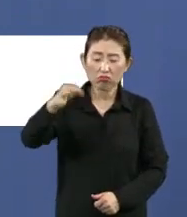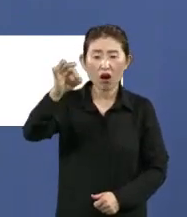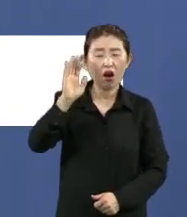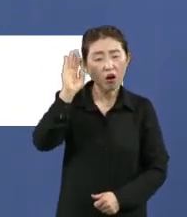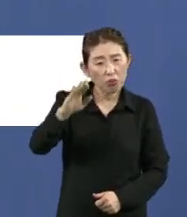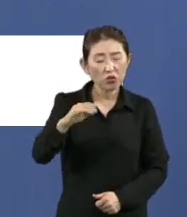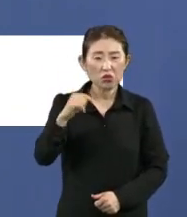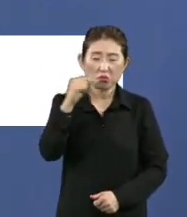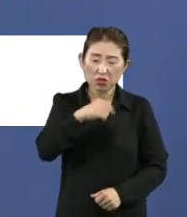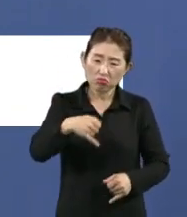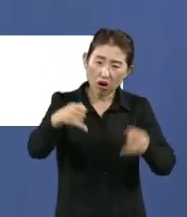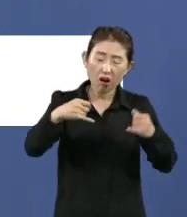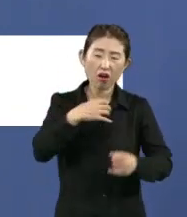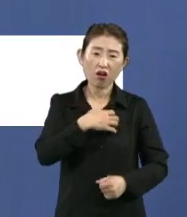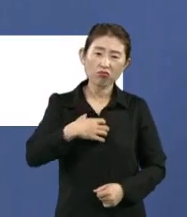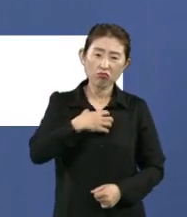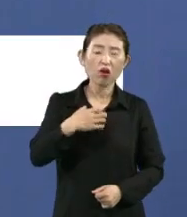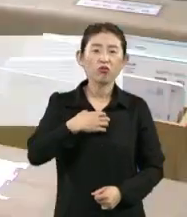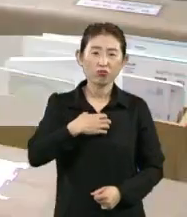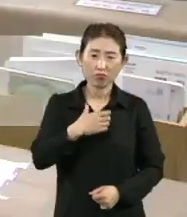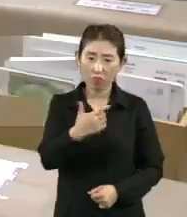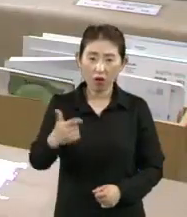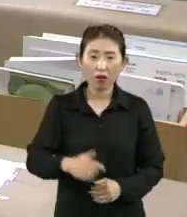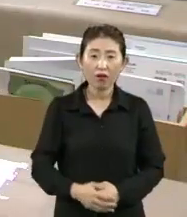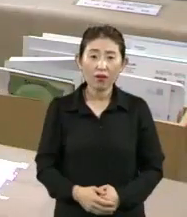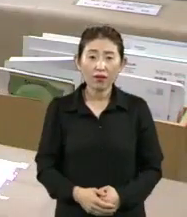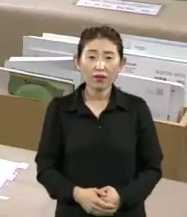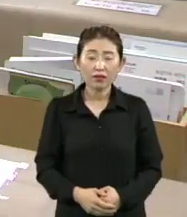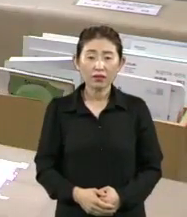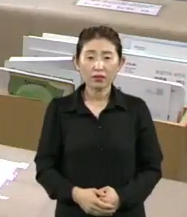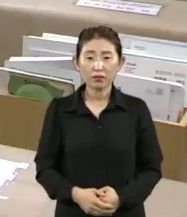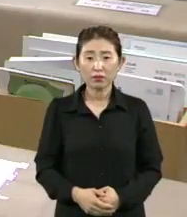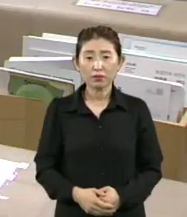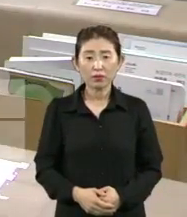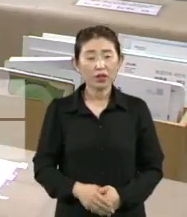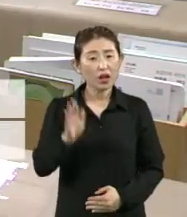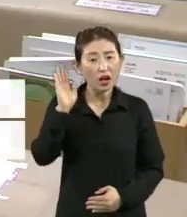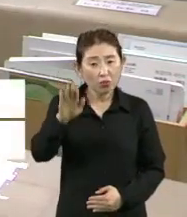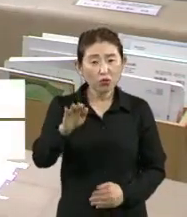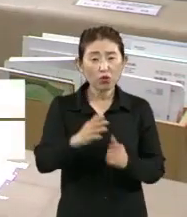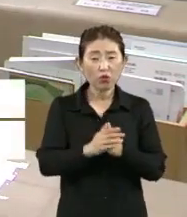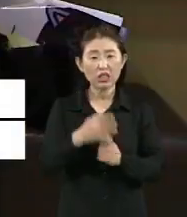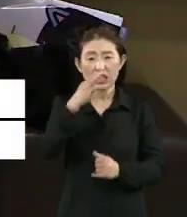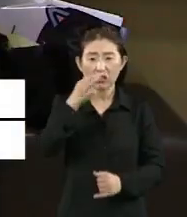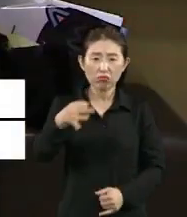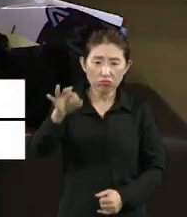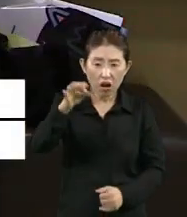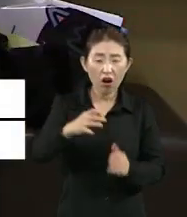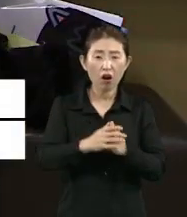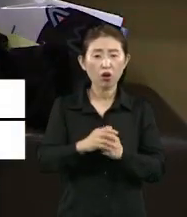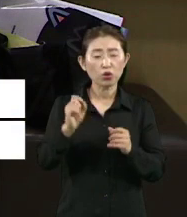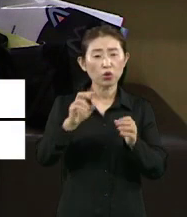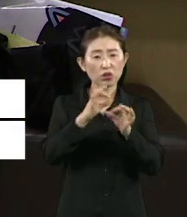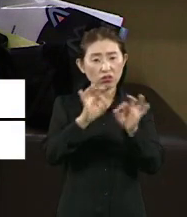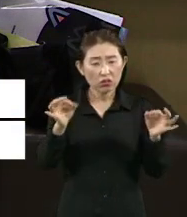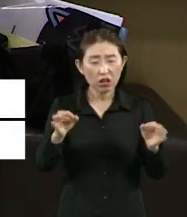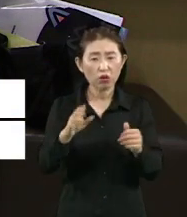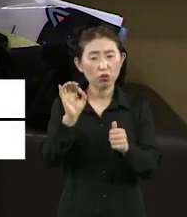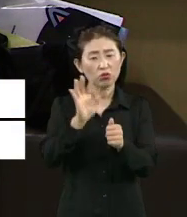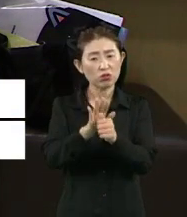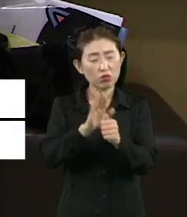위험이 현실화될 수 있는 가능성이 있습니다. 이 연구 보고서는 앞으로 추가 금리 상승과 금융 지원 축소